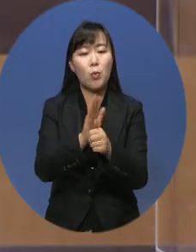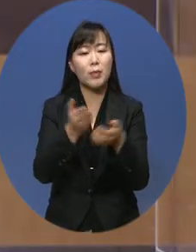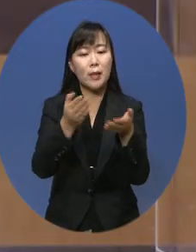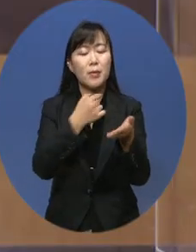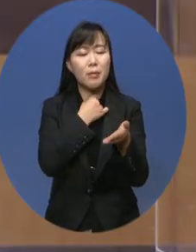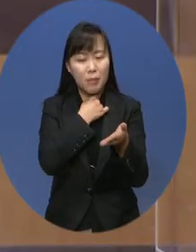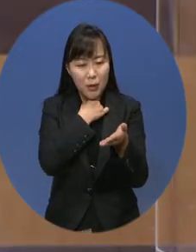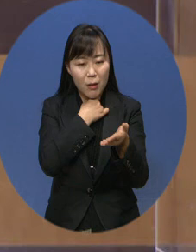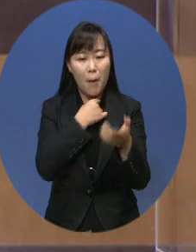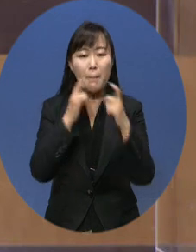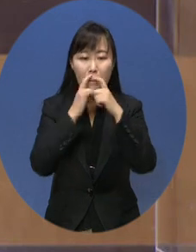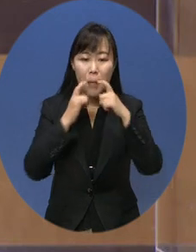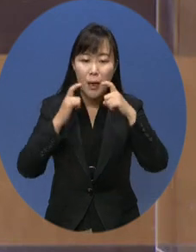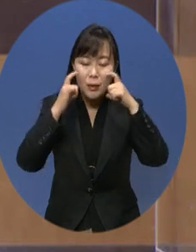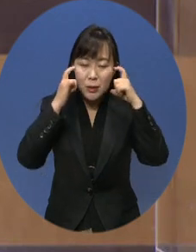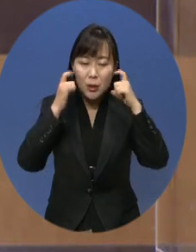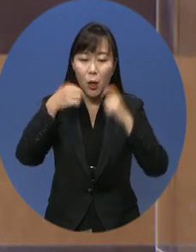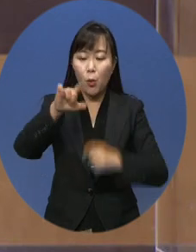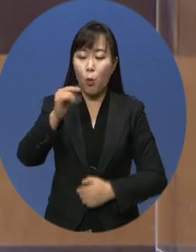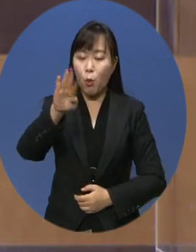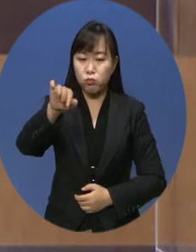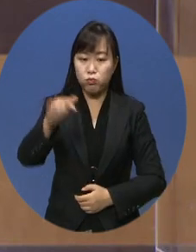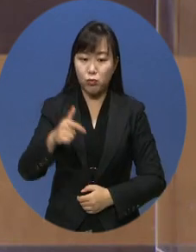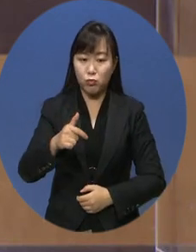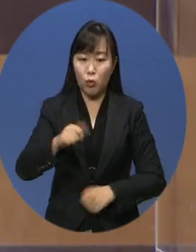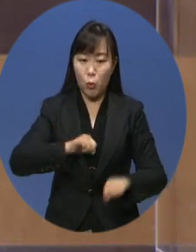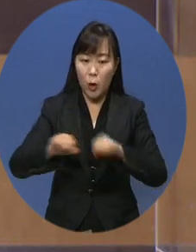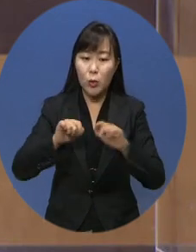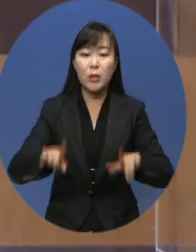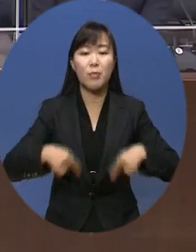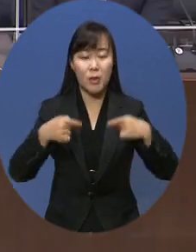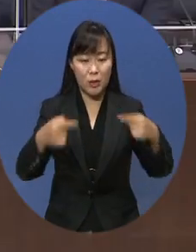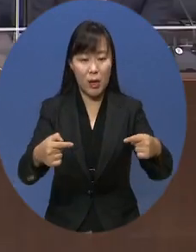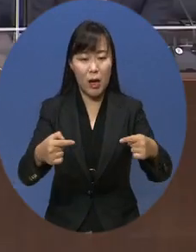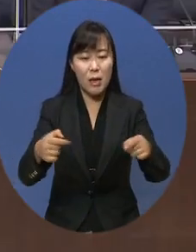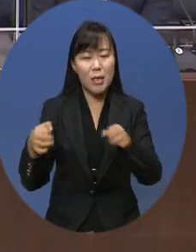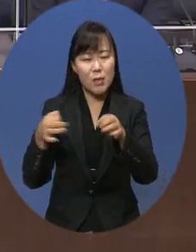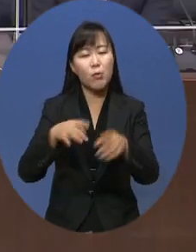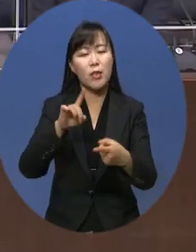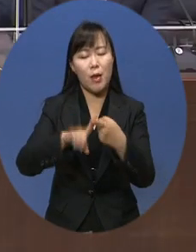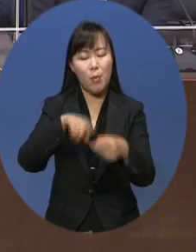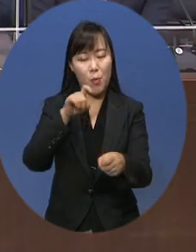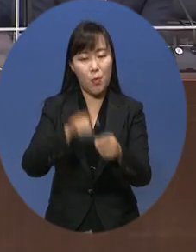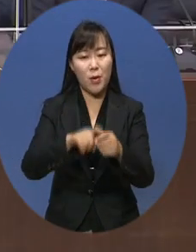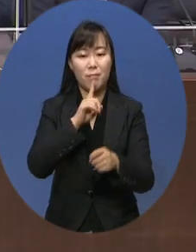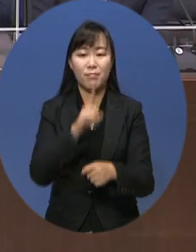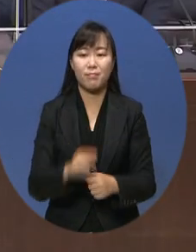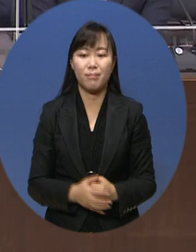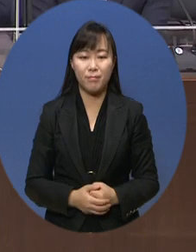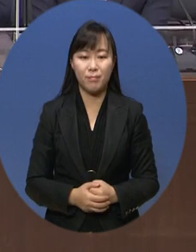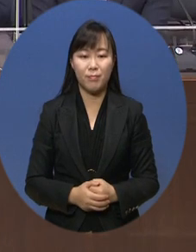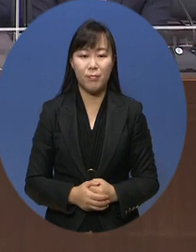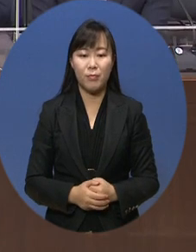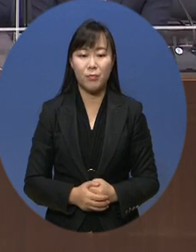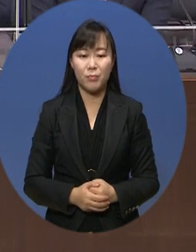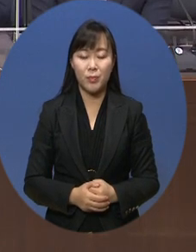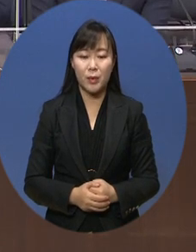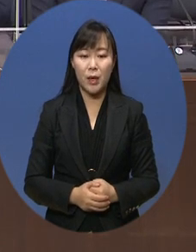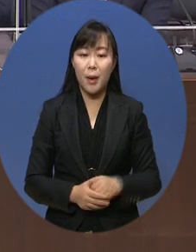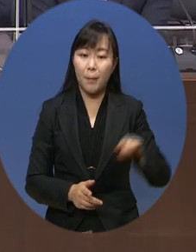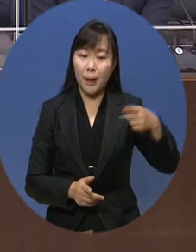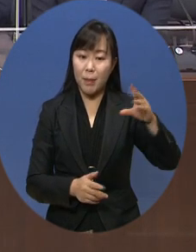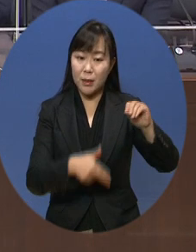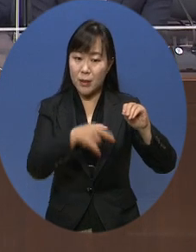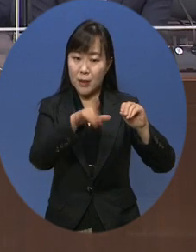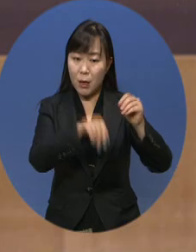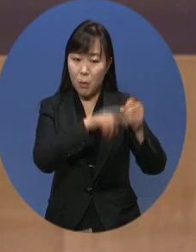드리고 싶은 마음에 마스크 권분 운동에 동참하게 됐다며 기부 취지를 밝혔습니다. 순천시는 100만